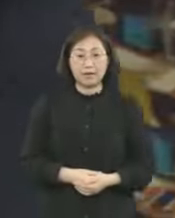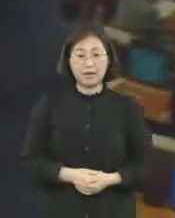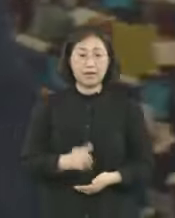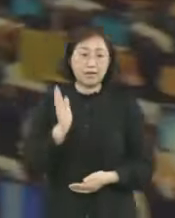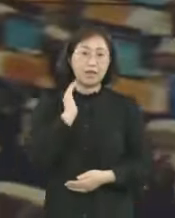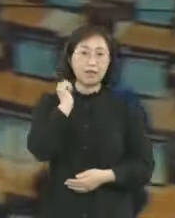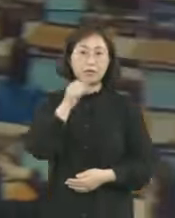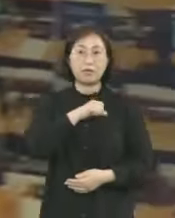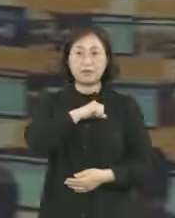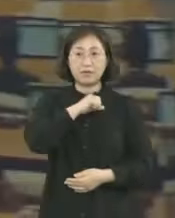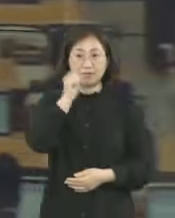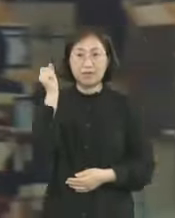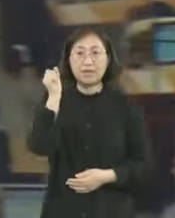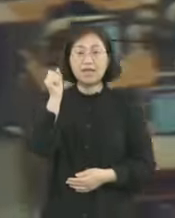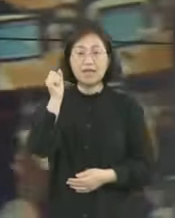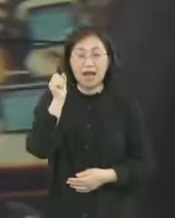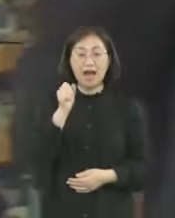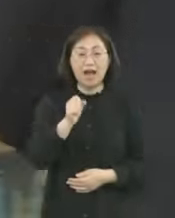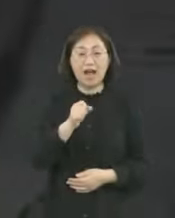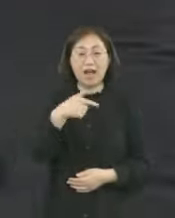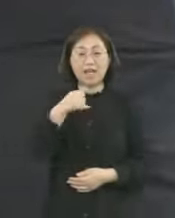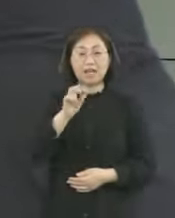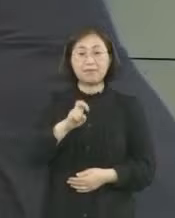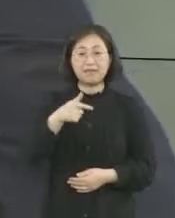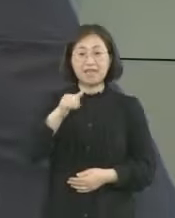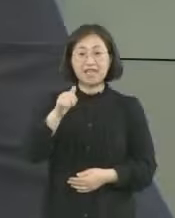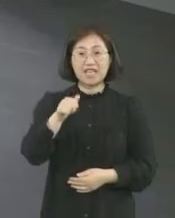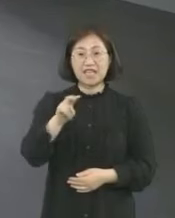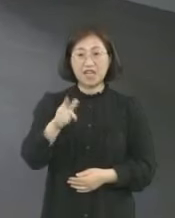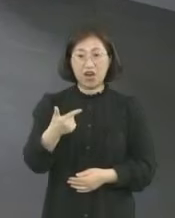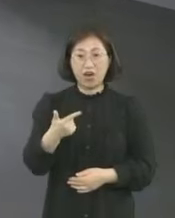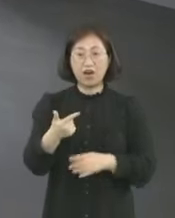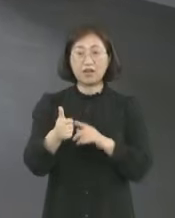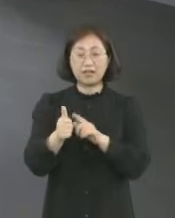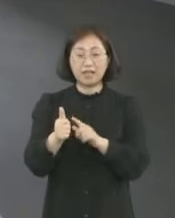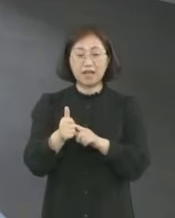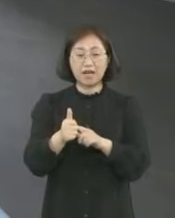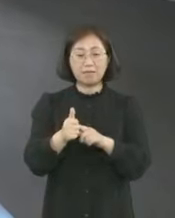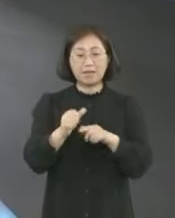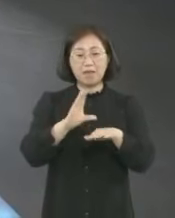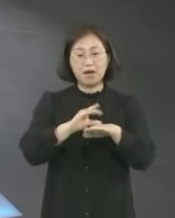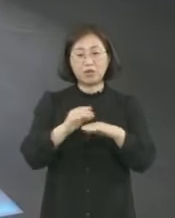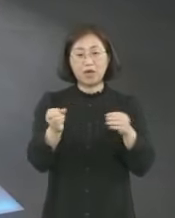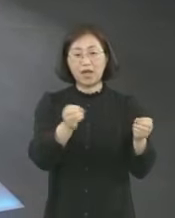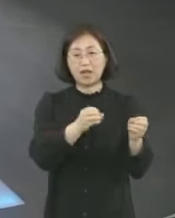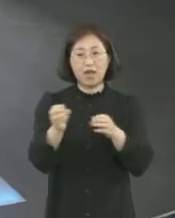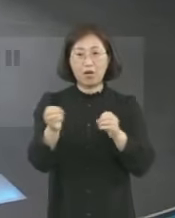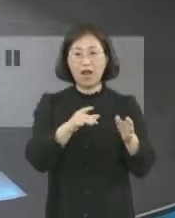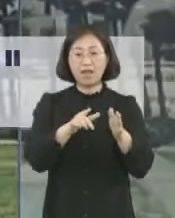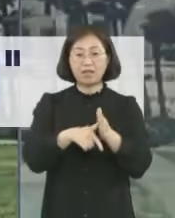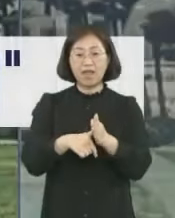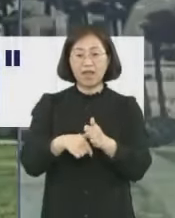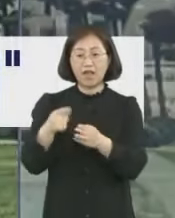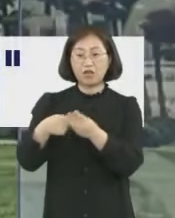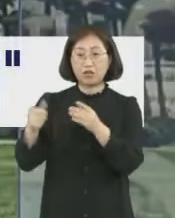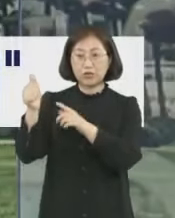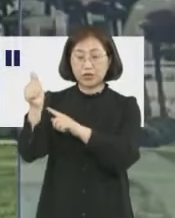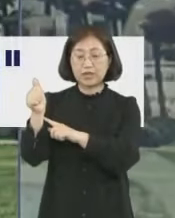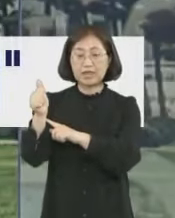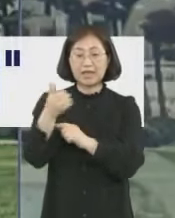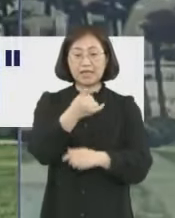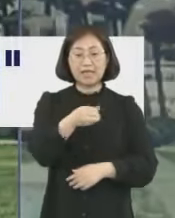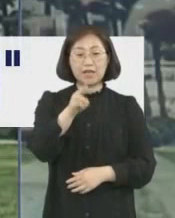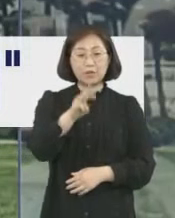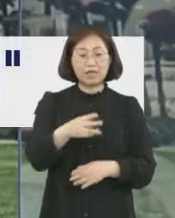대선 승리를 이끈 국민의힘 김기현 원내대표는 지역 민방과 특별 대담에서 윤석열 대통령 당선인이 세종시